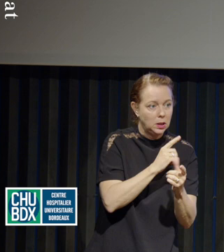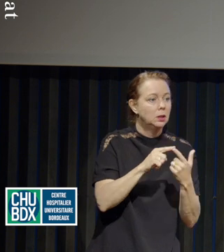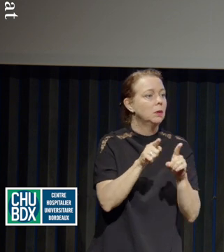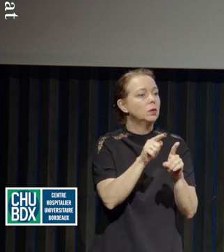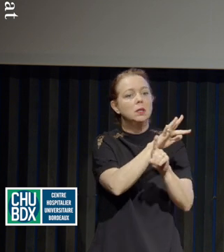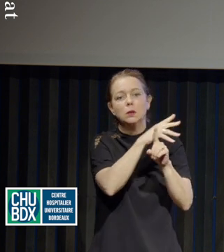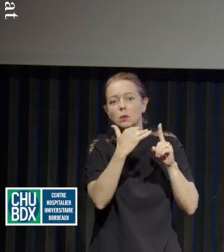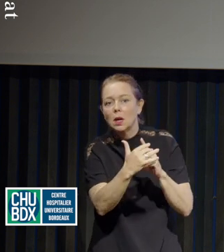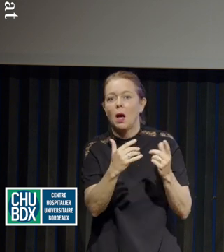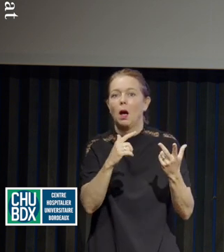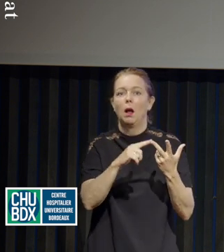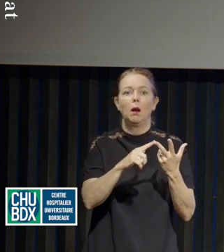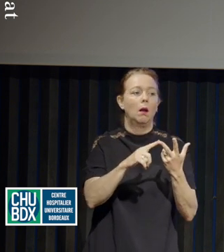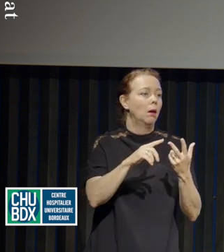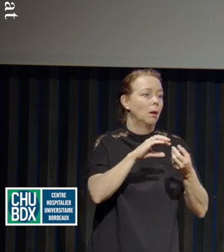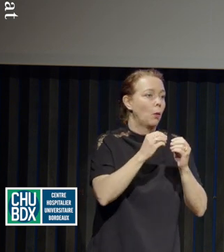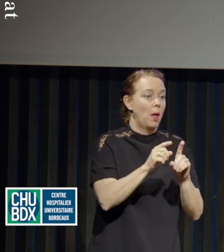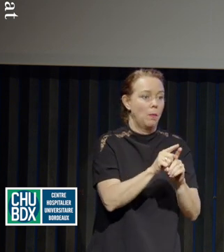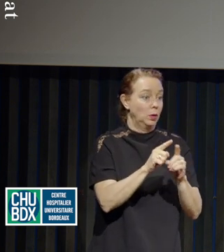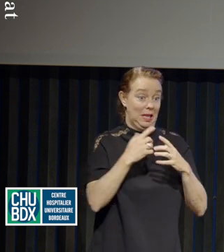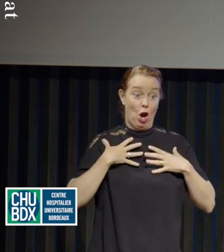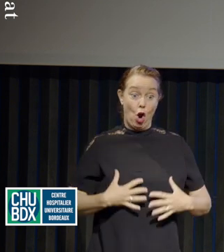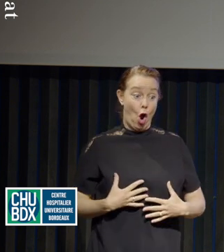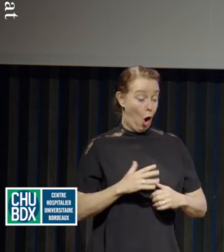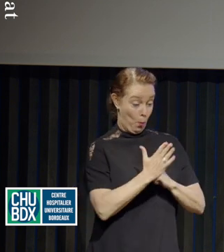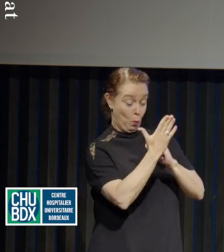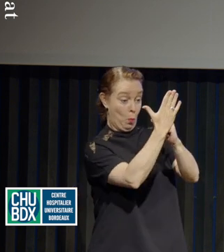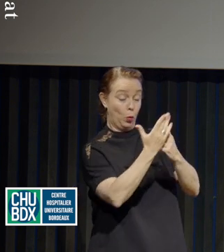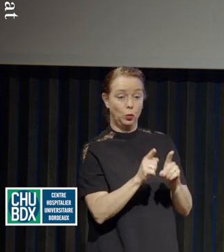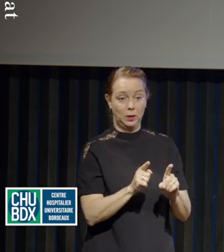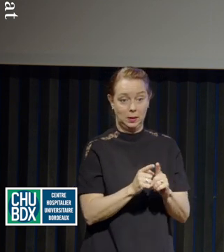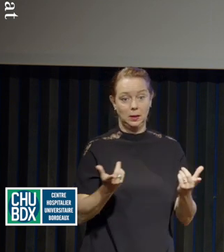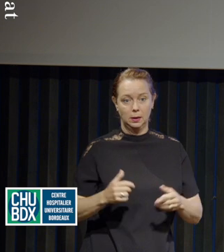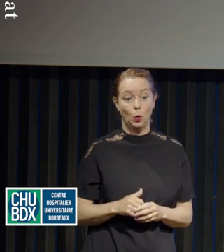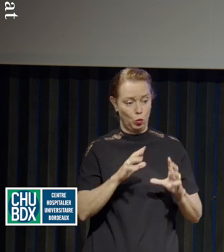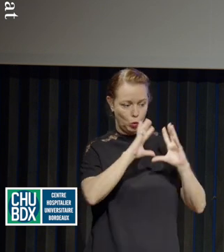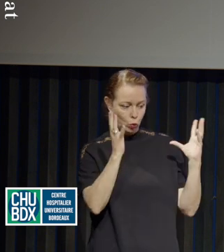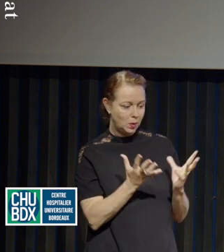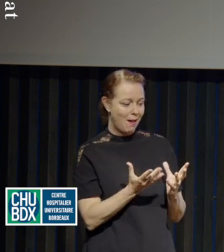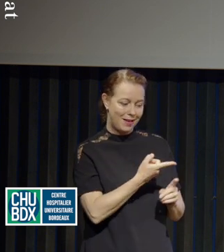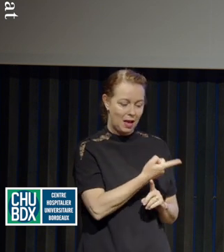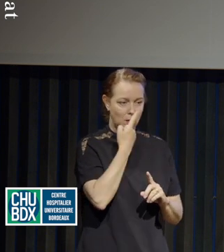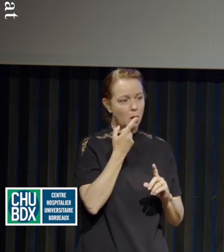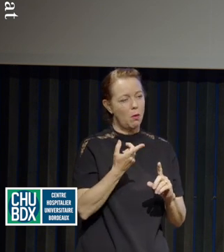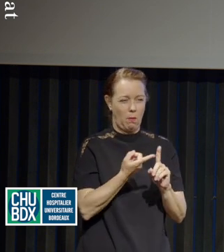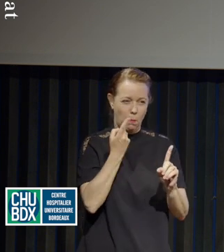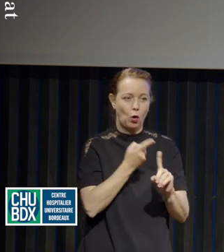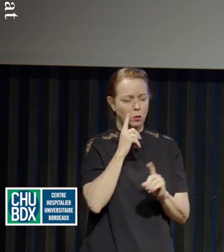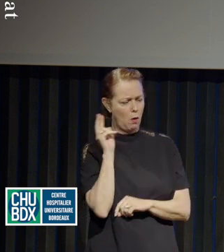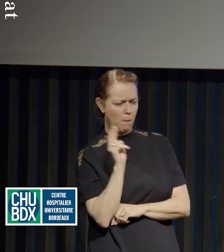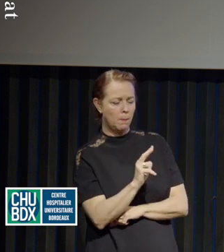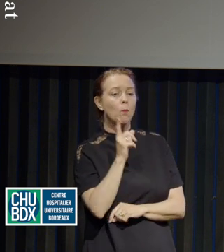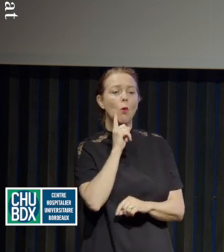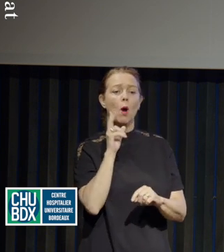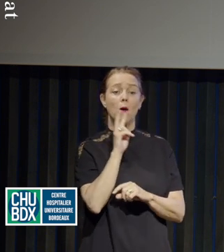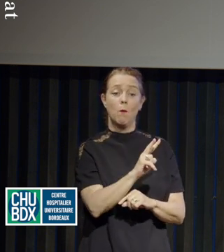sociaux, voire également des domaines somatiques. Donc ces éléments-là sont importants parce que On voit qu'à travers